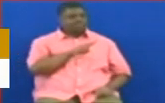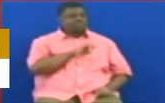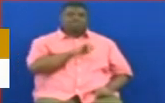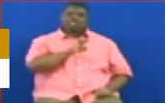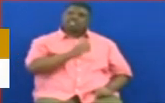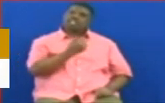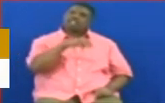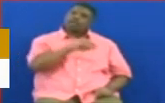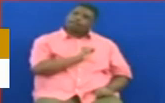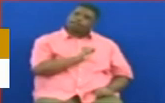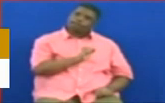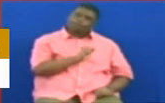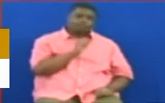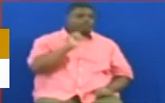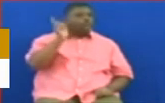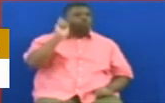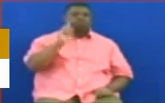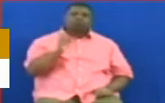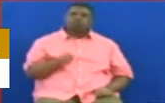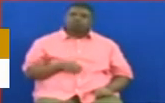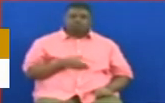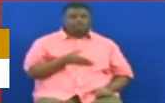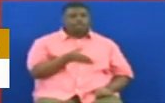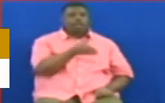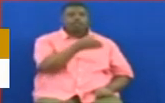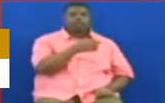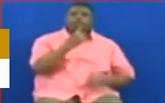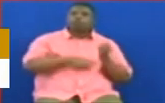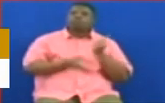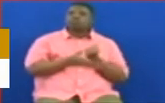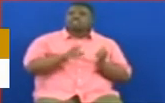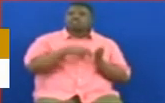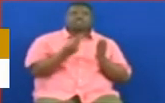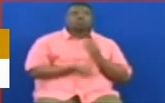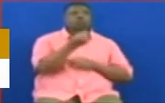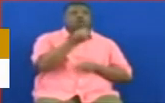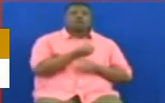kama meli ya samaki ya Magufuli, meli iliyoshindwa kufanya kazi na badala yake